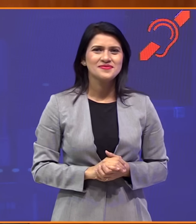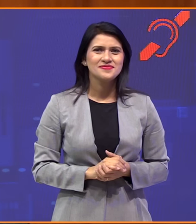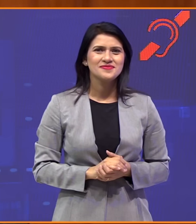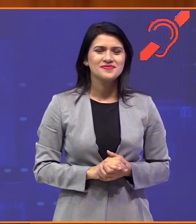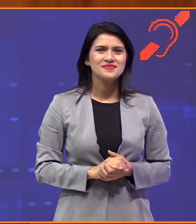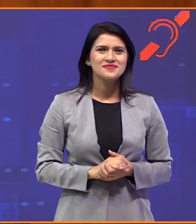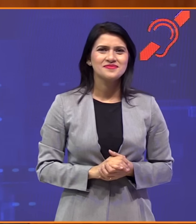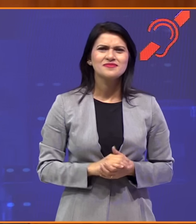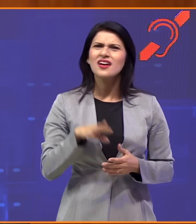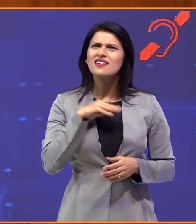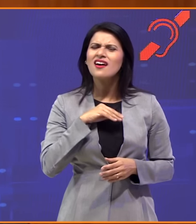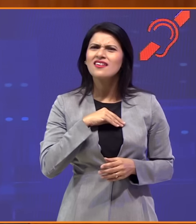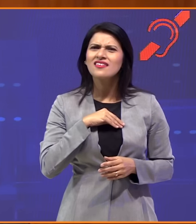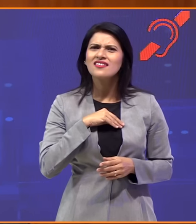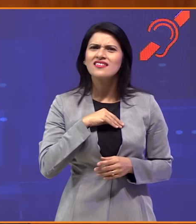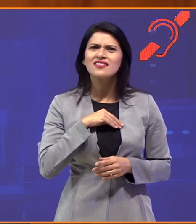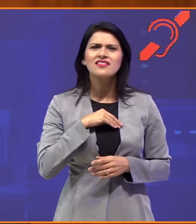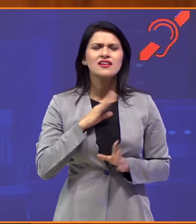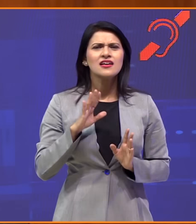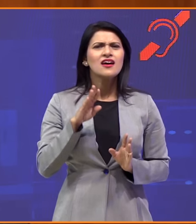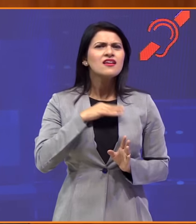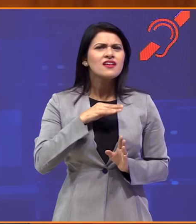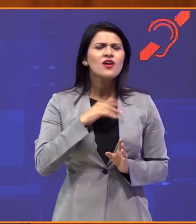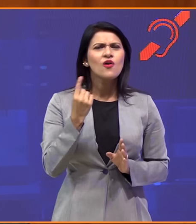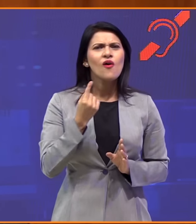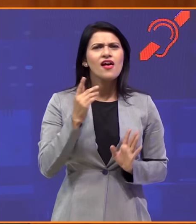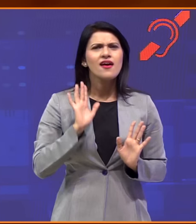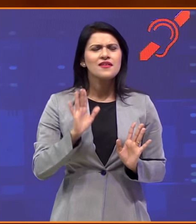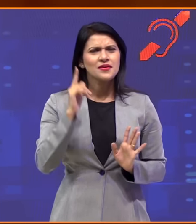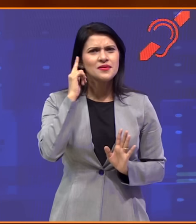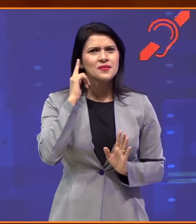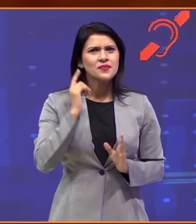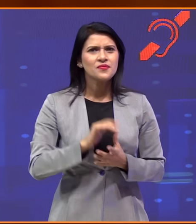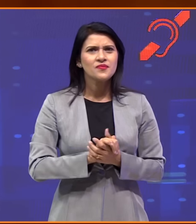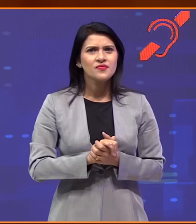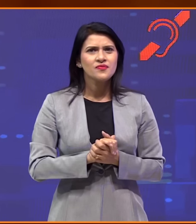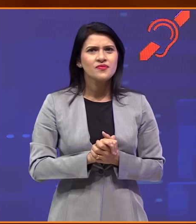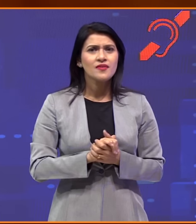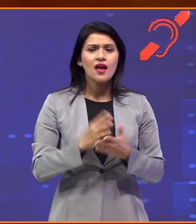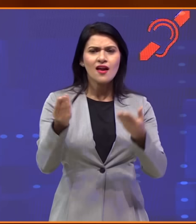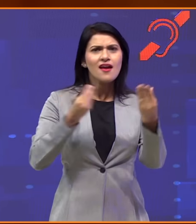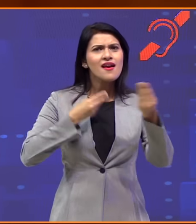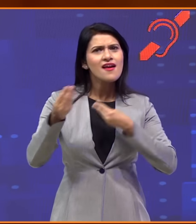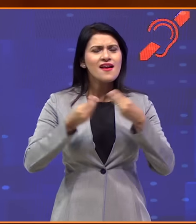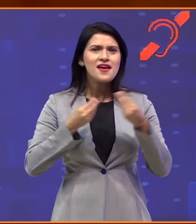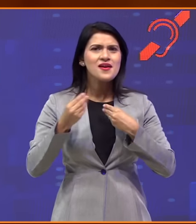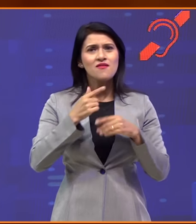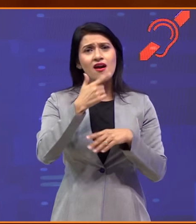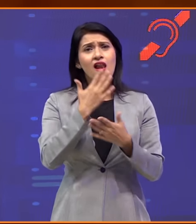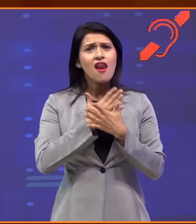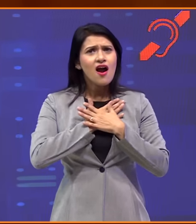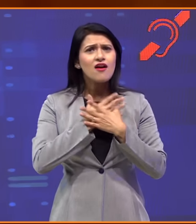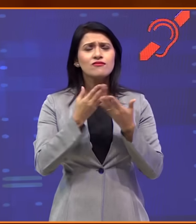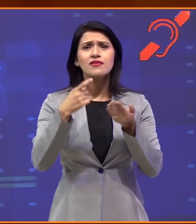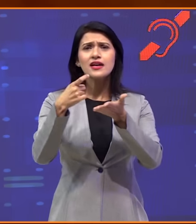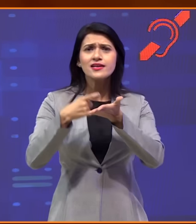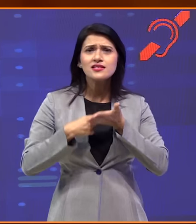डर नहीं डर यह लगता है कि यार यह जो सब मिल रहा है और इतना प्यार इतनी